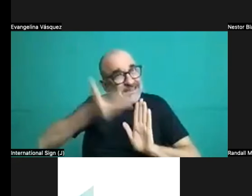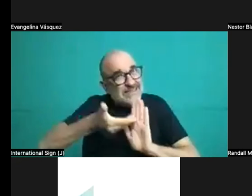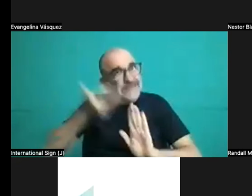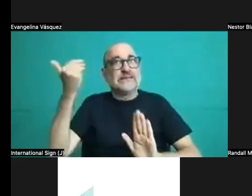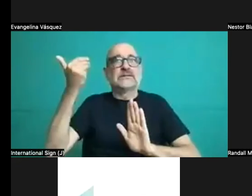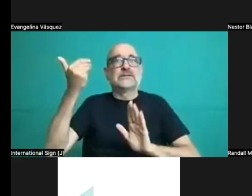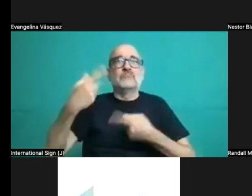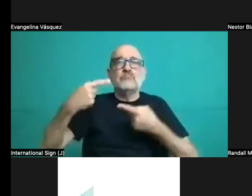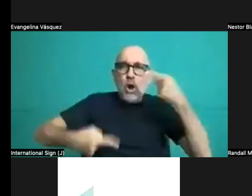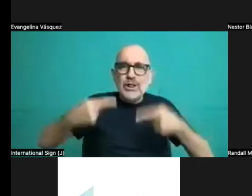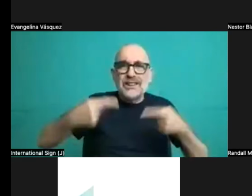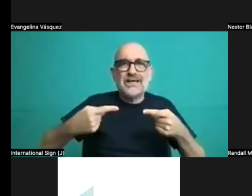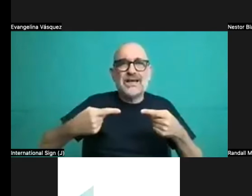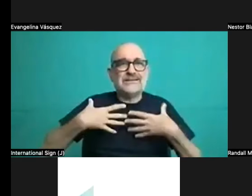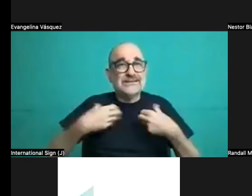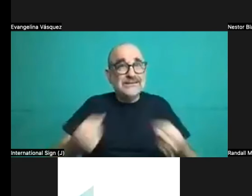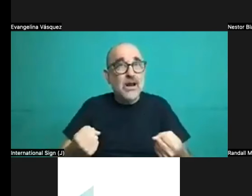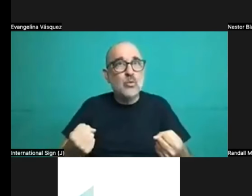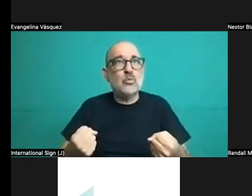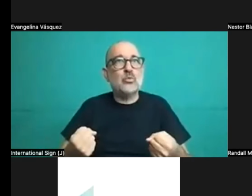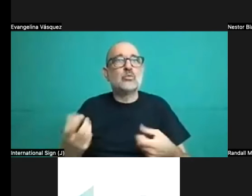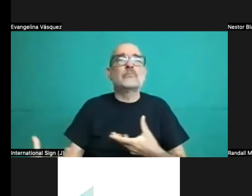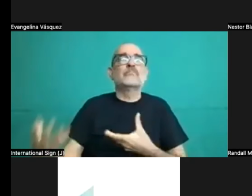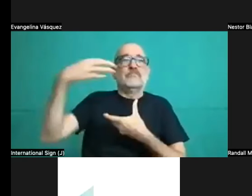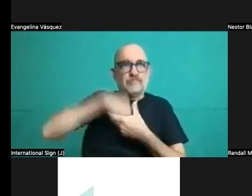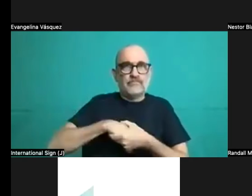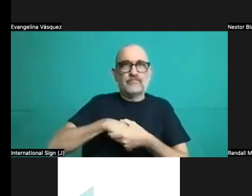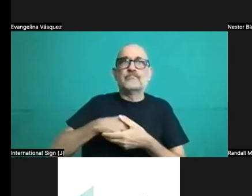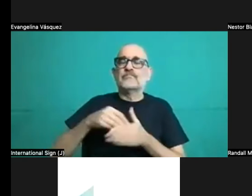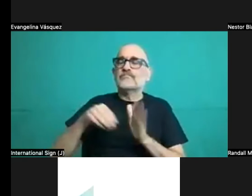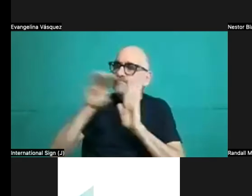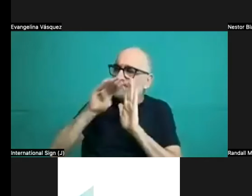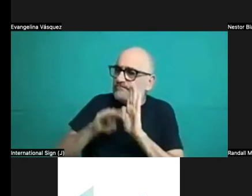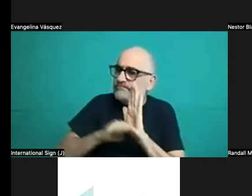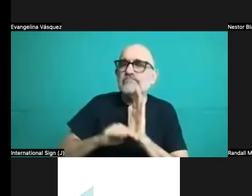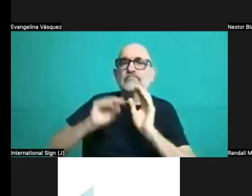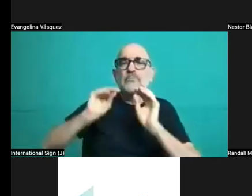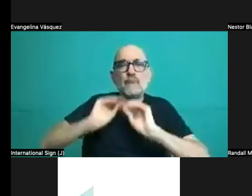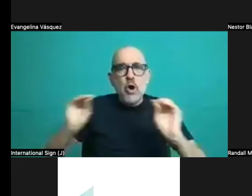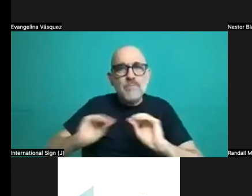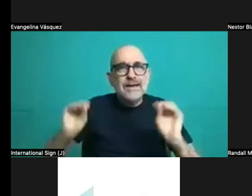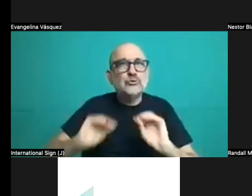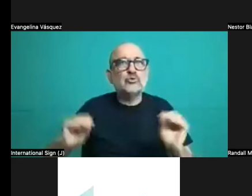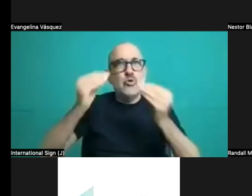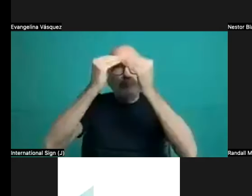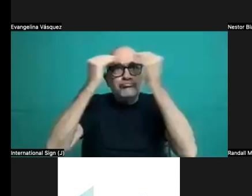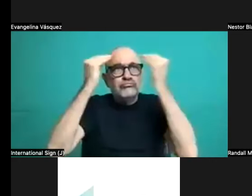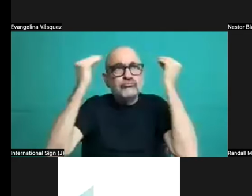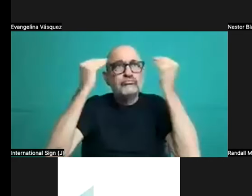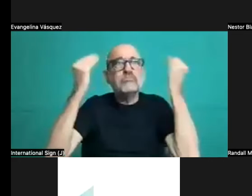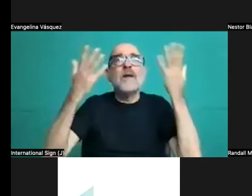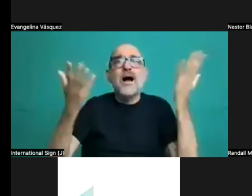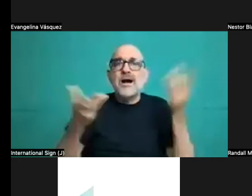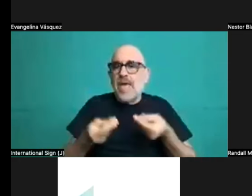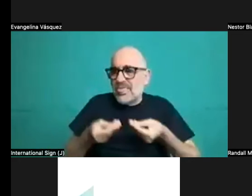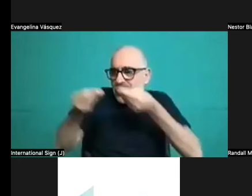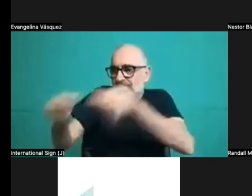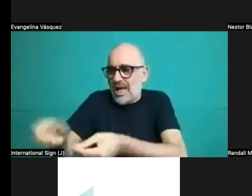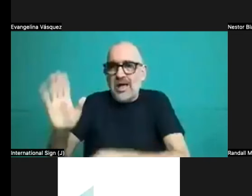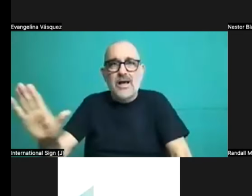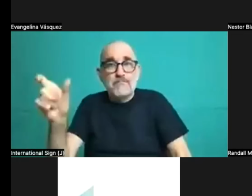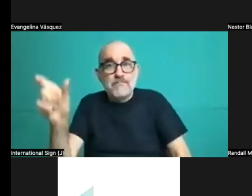d'incorporation de curriculum de formation pour donner la voix aux patients. Que eu